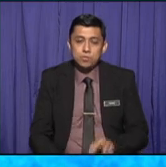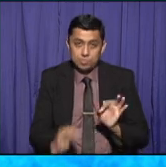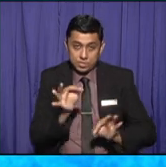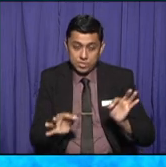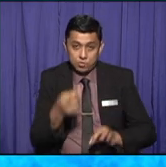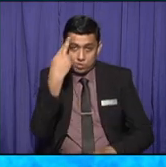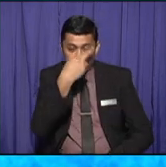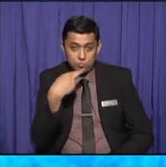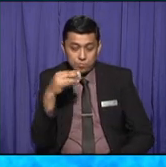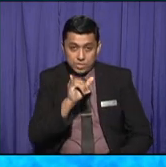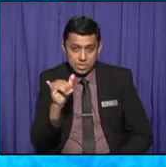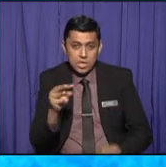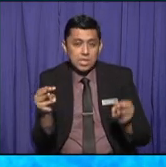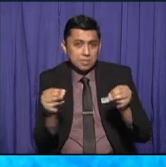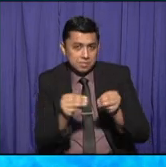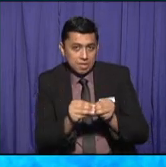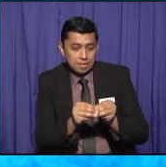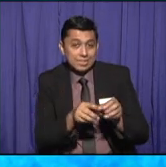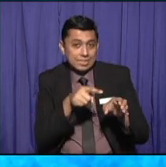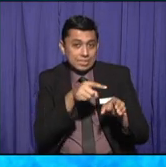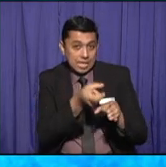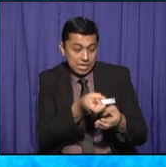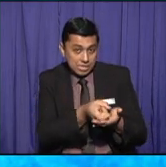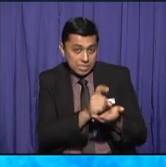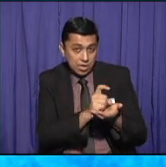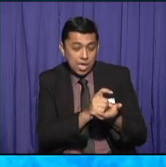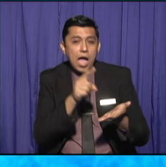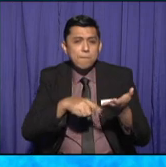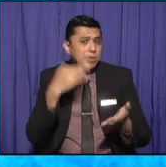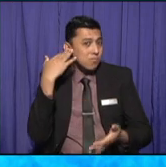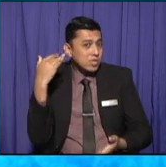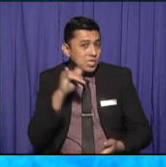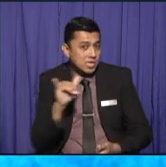Jika rupanya macam tangkai cawan, apa bunyinya?